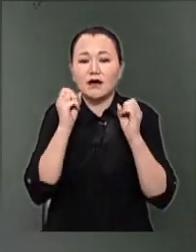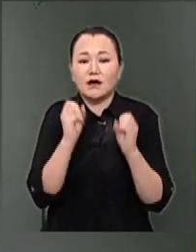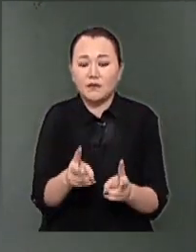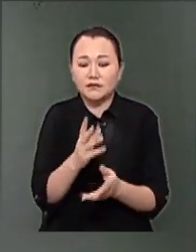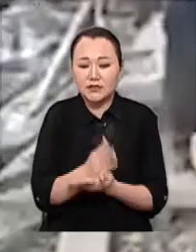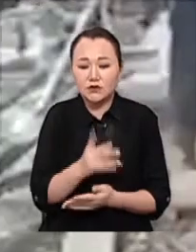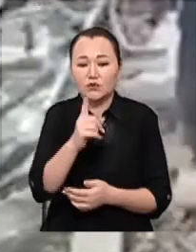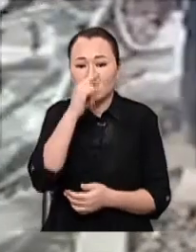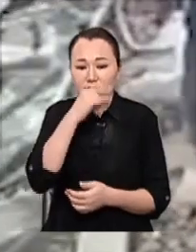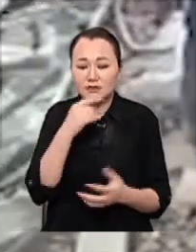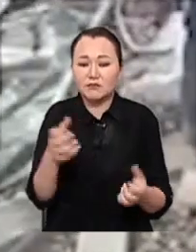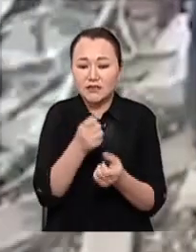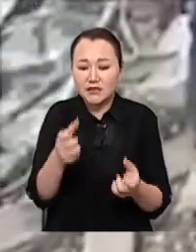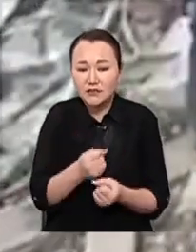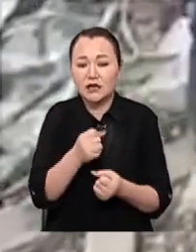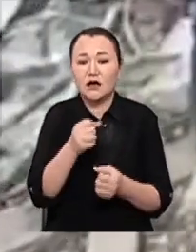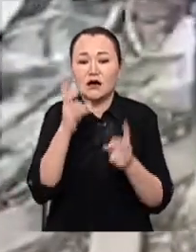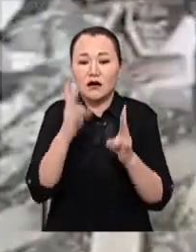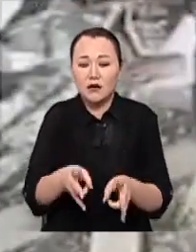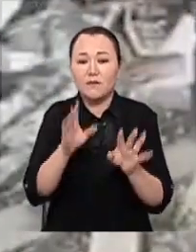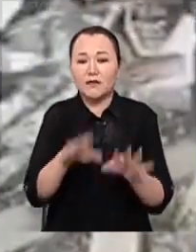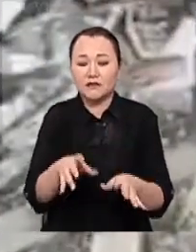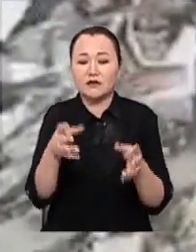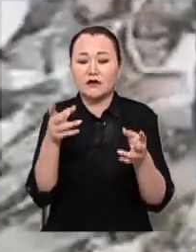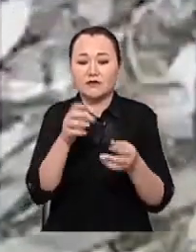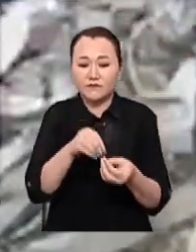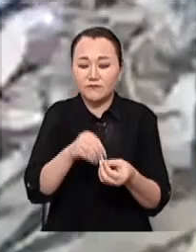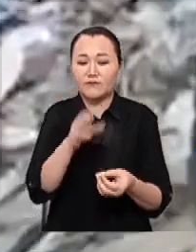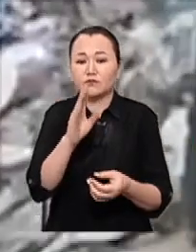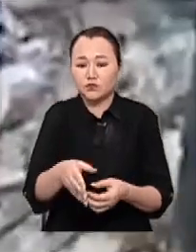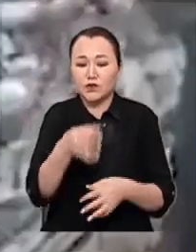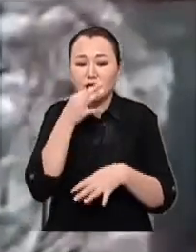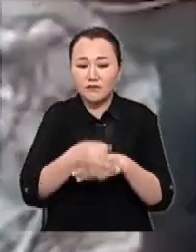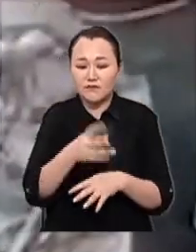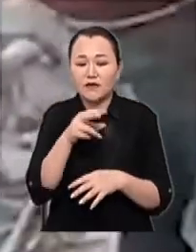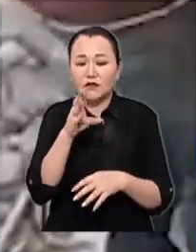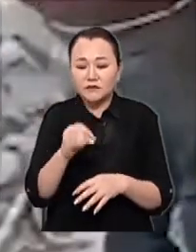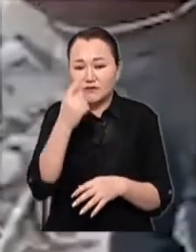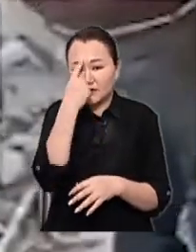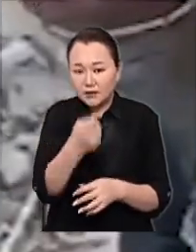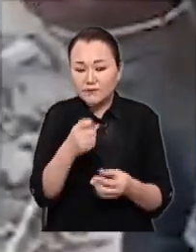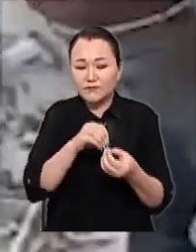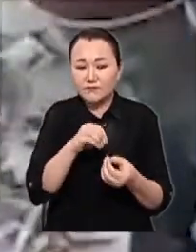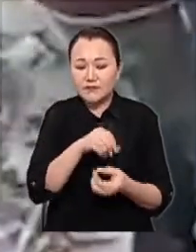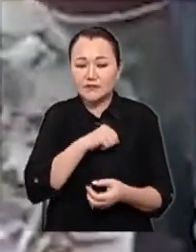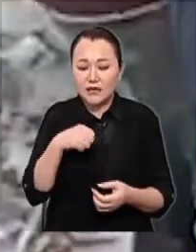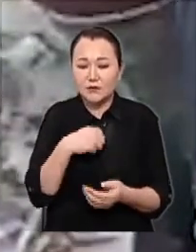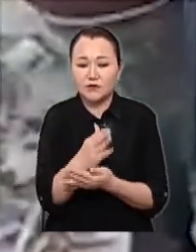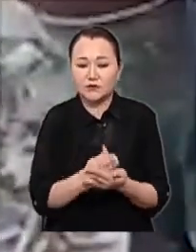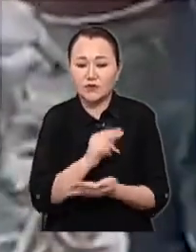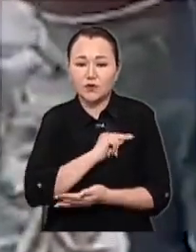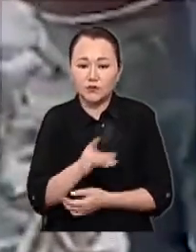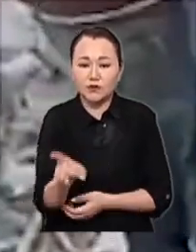төндірген. Бірақ қазақстандық құтқарушылар апат аумағында қала бермек. Жауапты ведомство дерегінше отандастарымыз өздері қызмет етіп